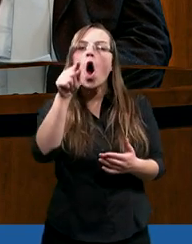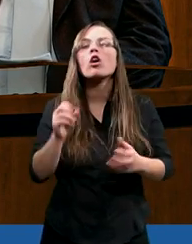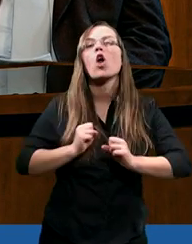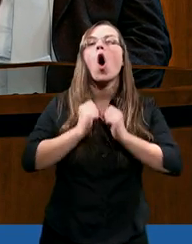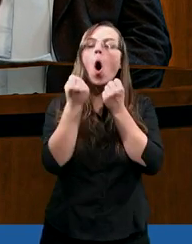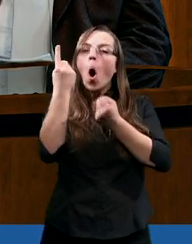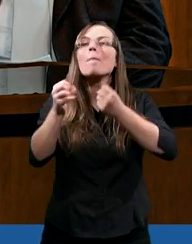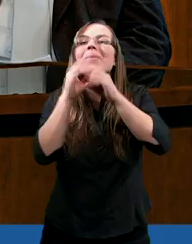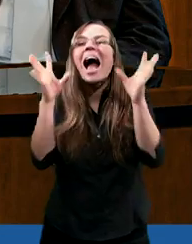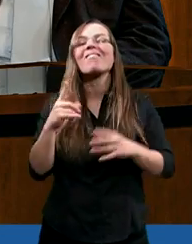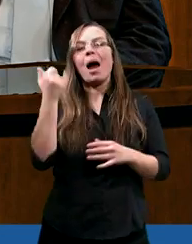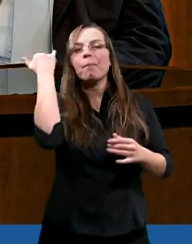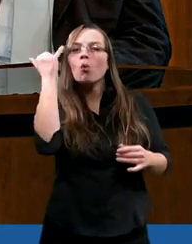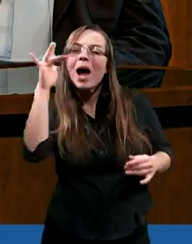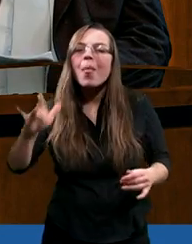objawia błędy,